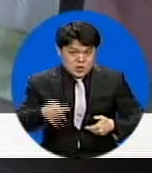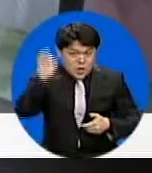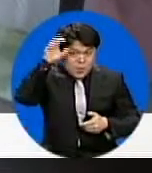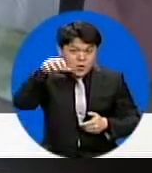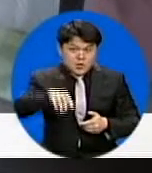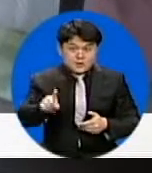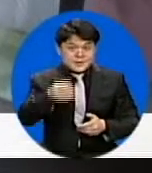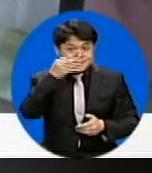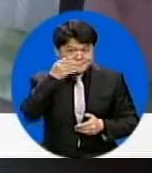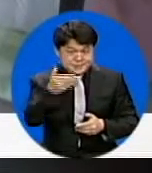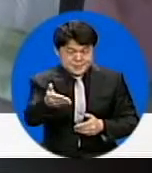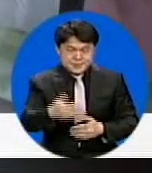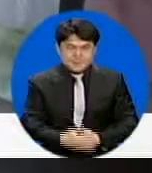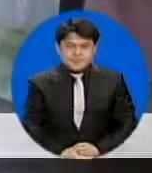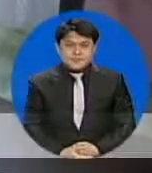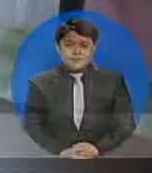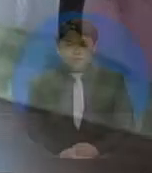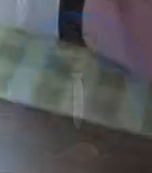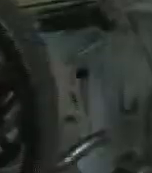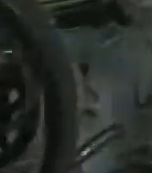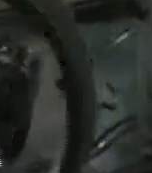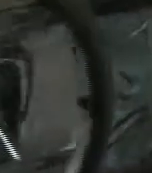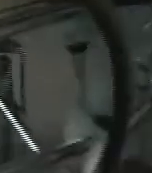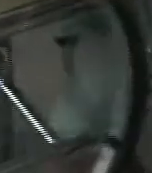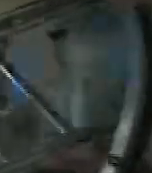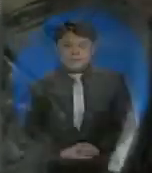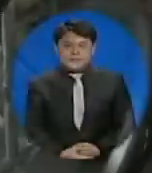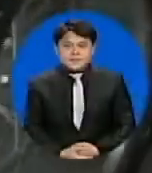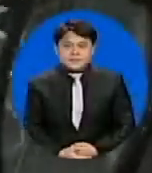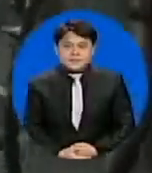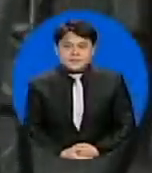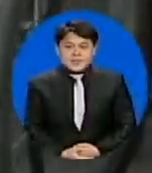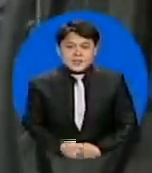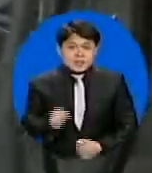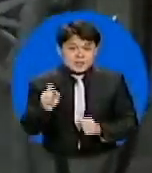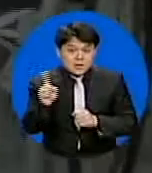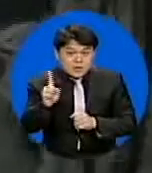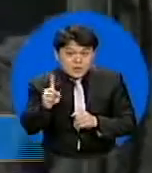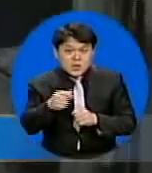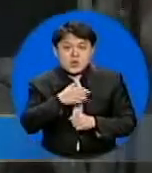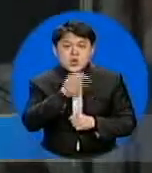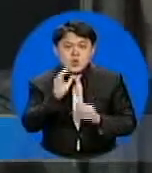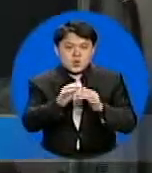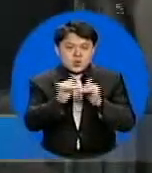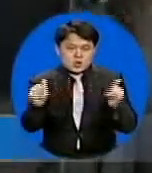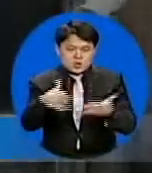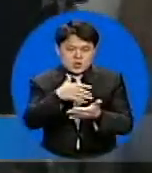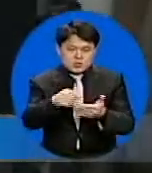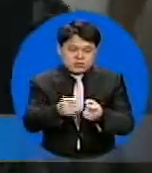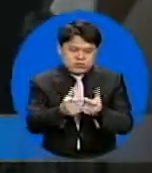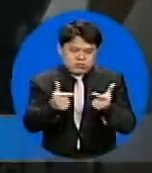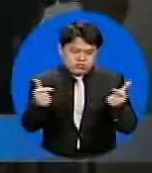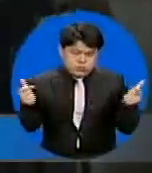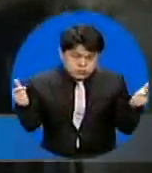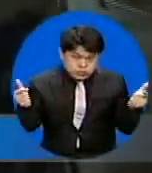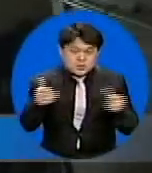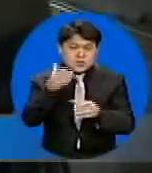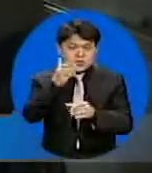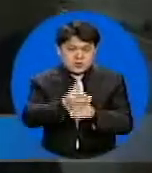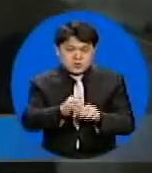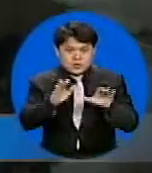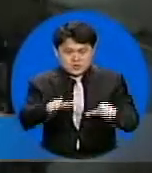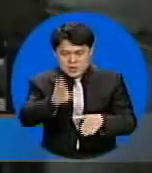포항에서 한종근 기자가 취재했습니다. 고령화 사회를 맞아 노인 인구가 늘어나면서 각종 질병과